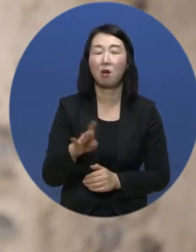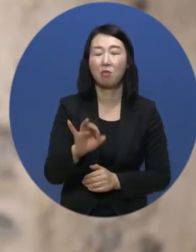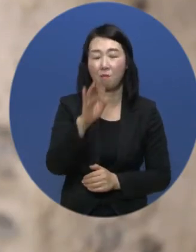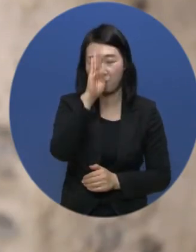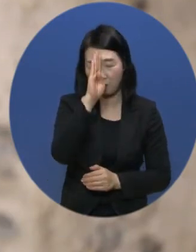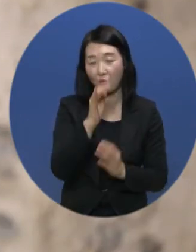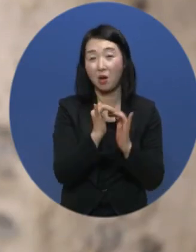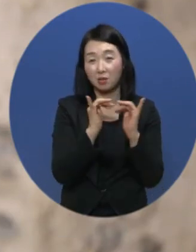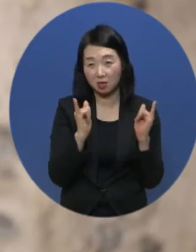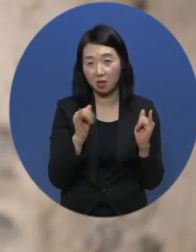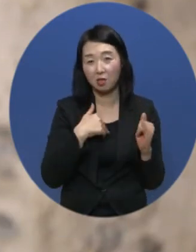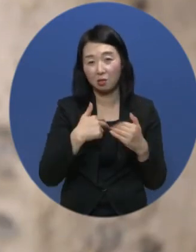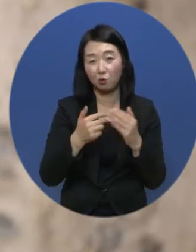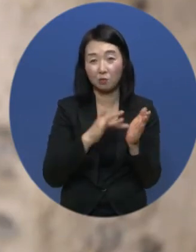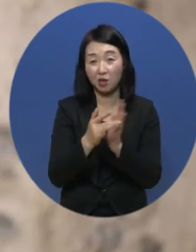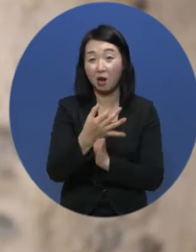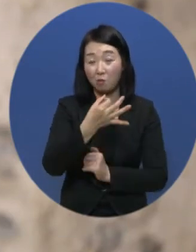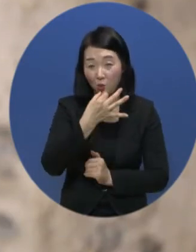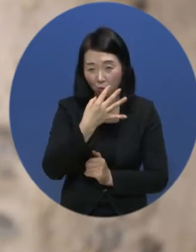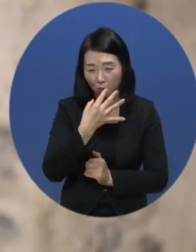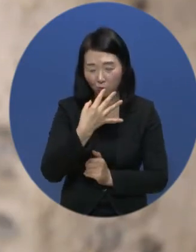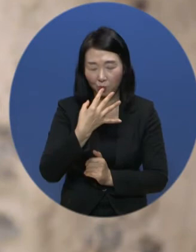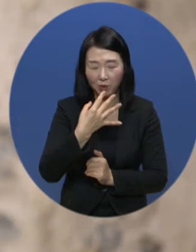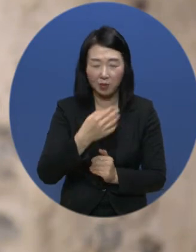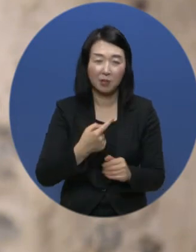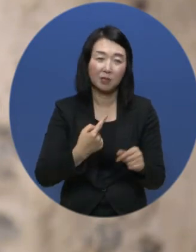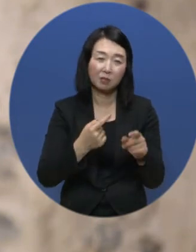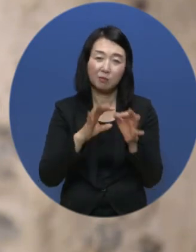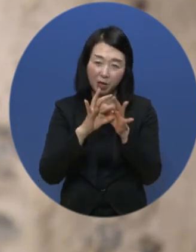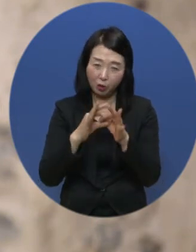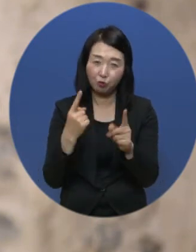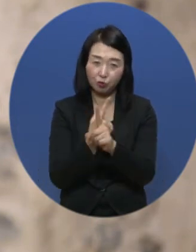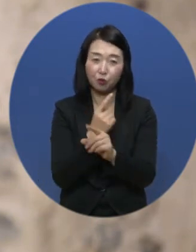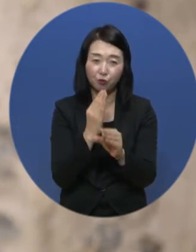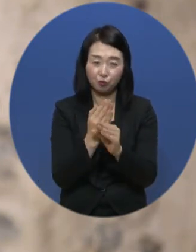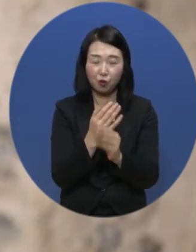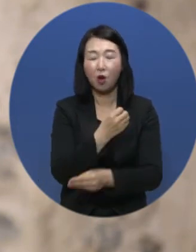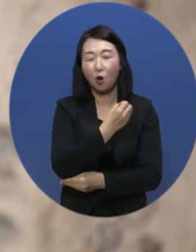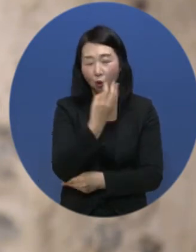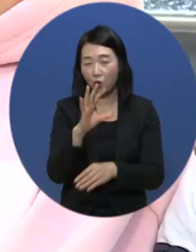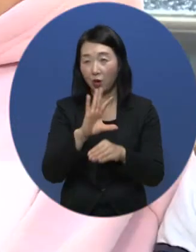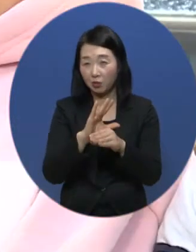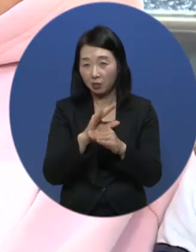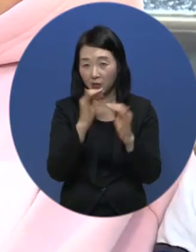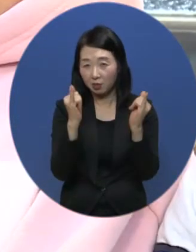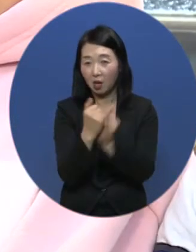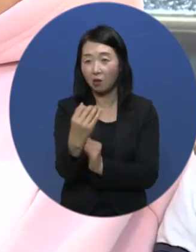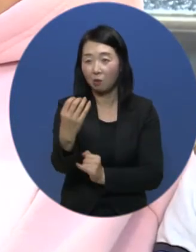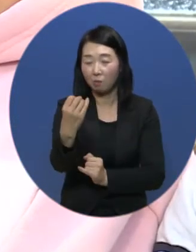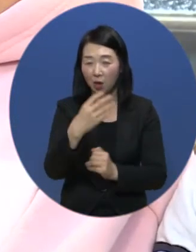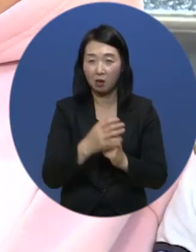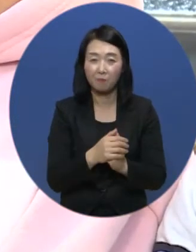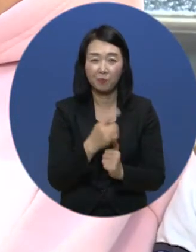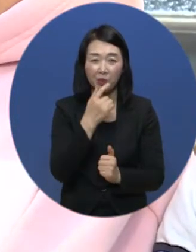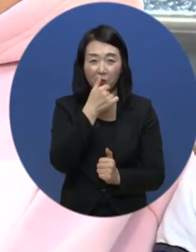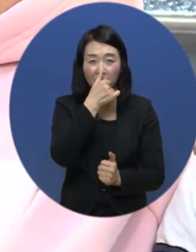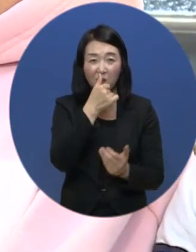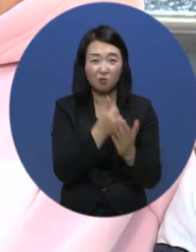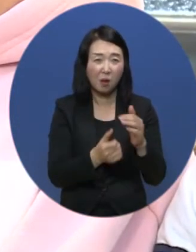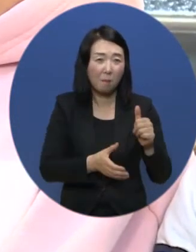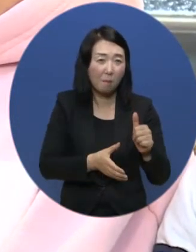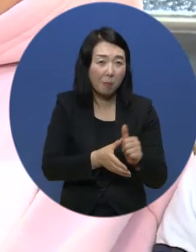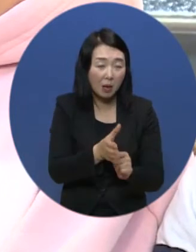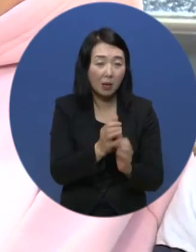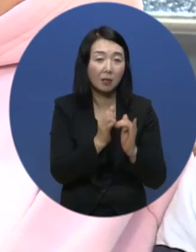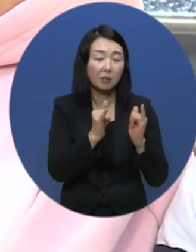있습니다. 언론과 사회는 말합니다. 흉악한 범죄를 저지른 사람들이